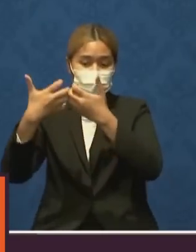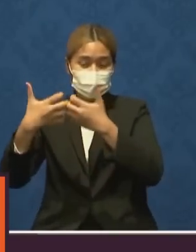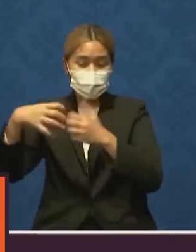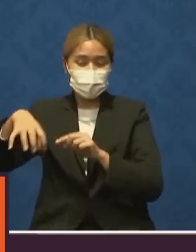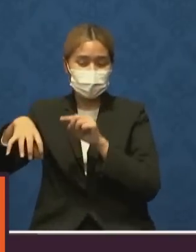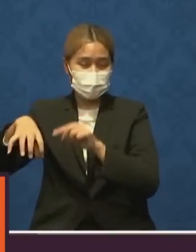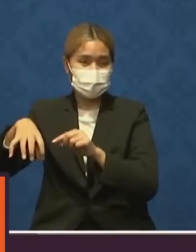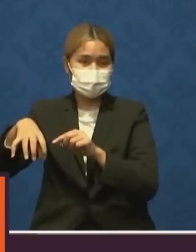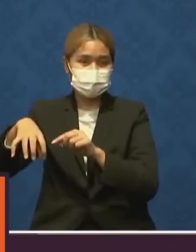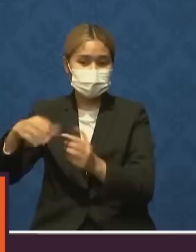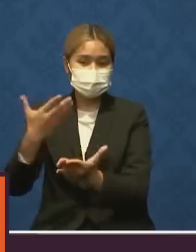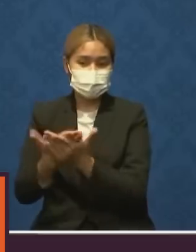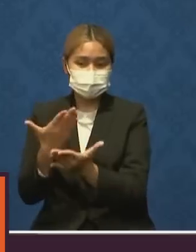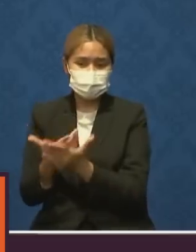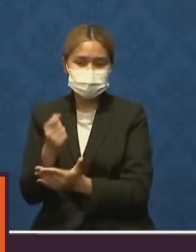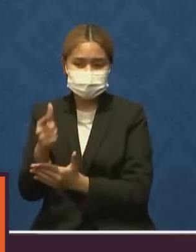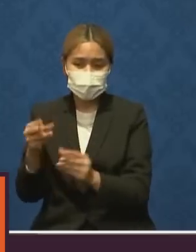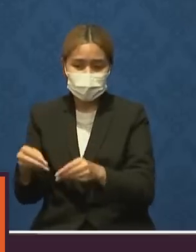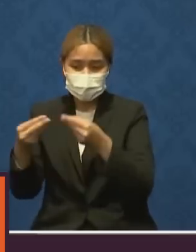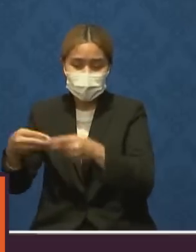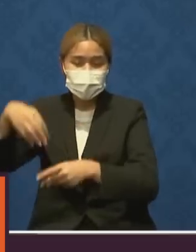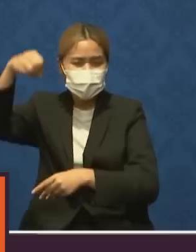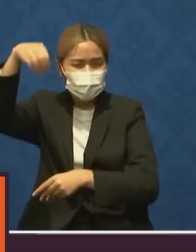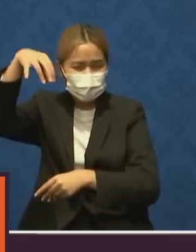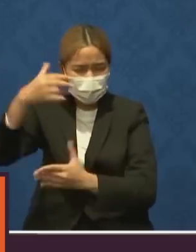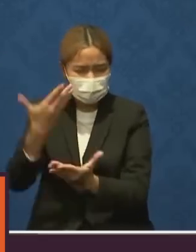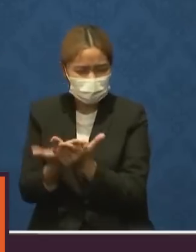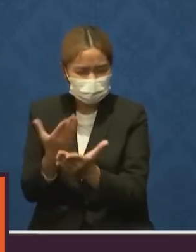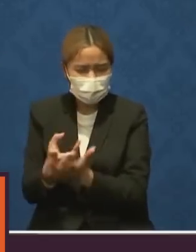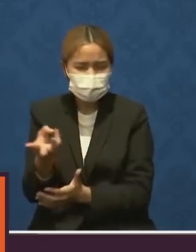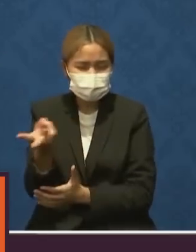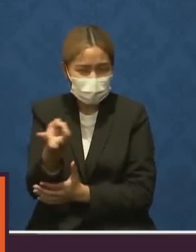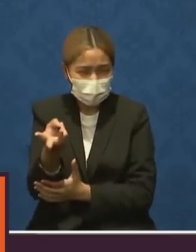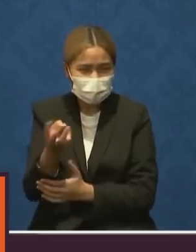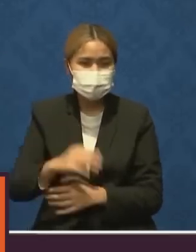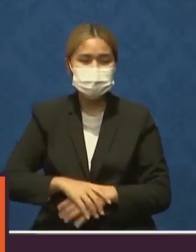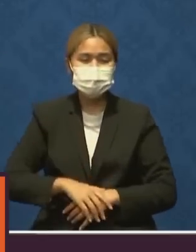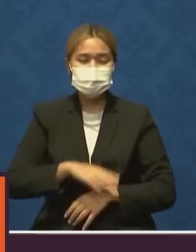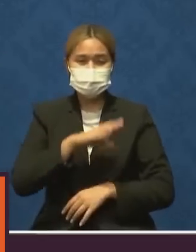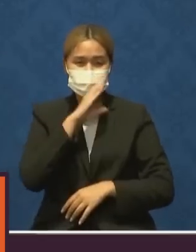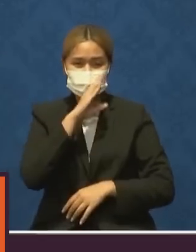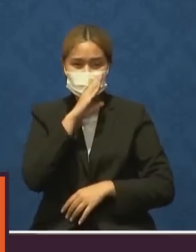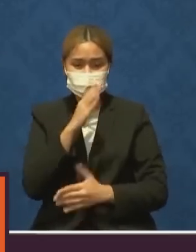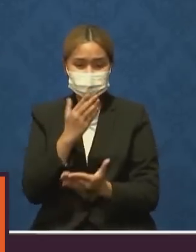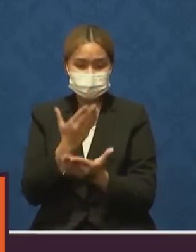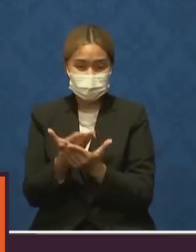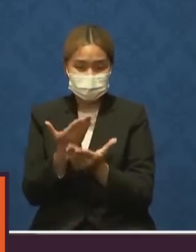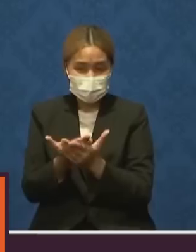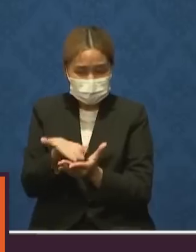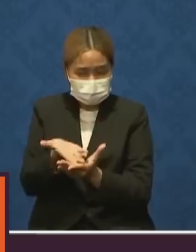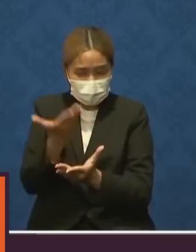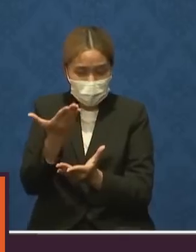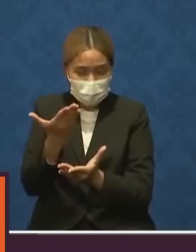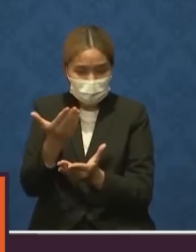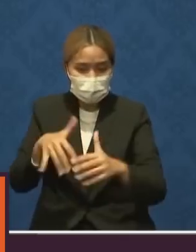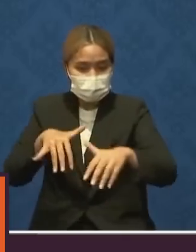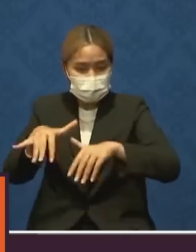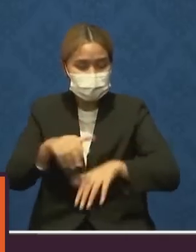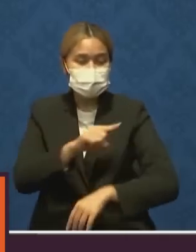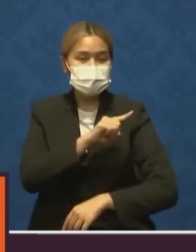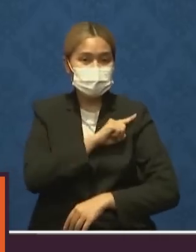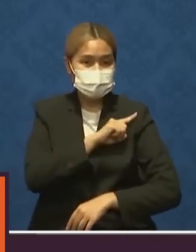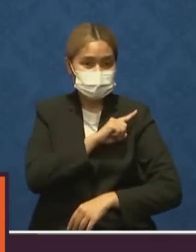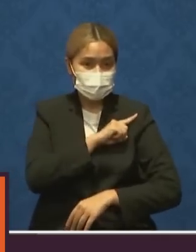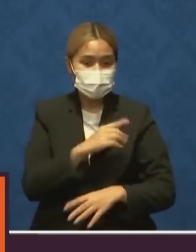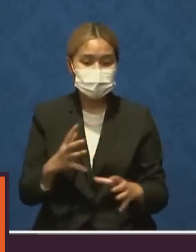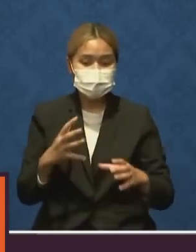จ่ายคาคจดขยะใหโงไฟาเน้อยก่คเป็จริงครับและใหโรงไฟฟ้านยมาคดคาไแพงกับปชาชแนครับผลรัก็ค